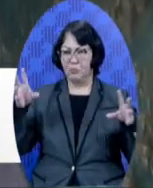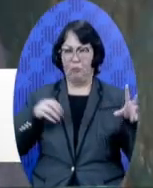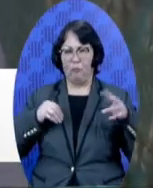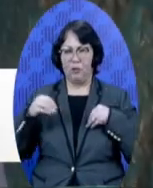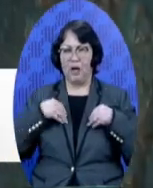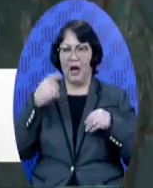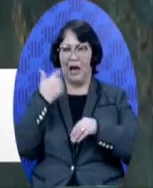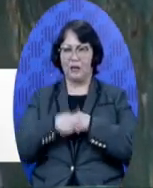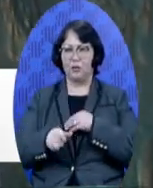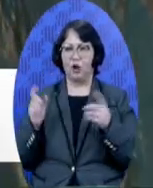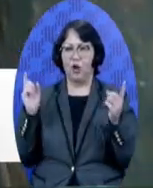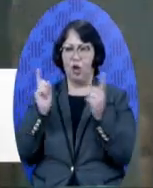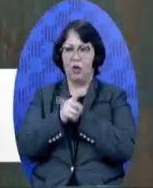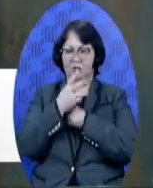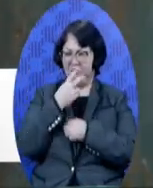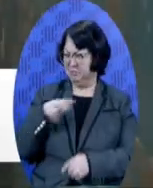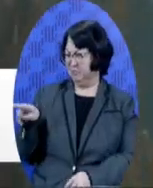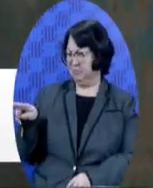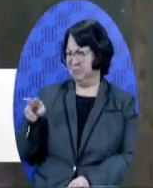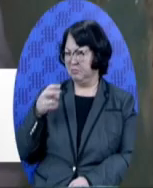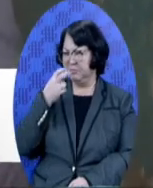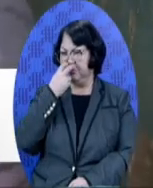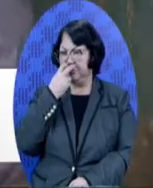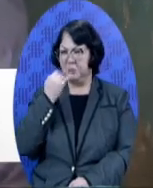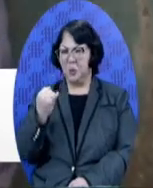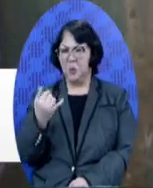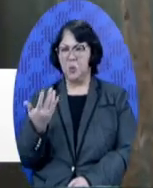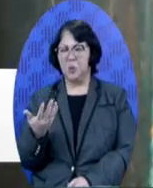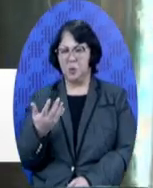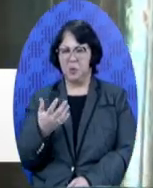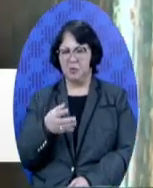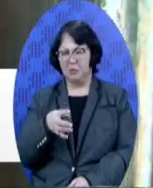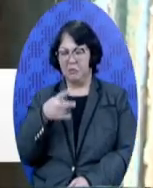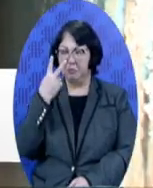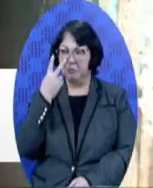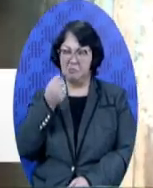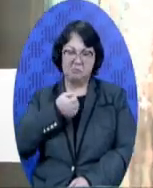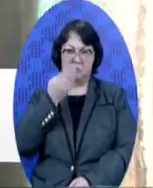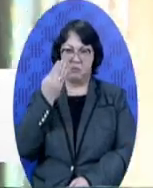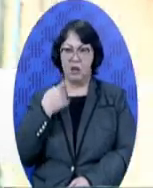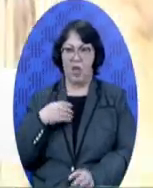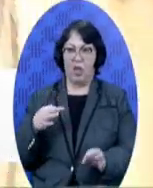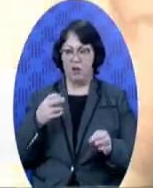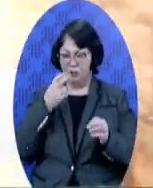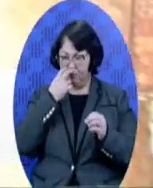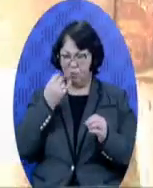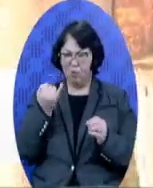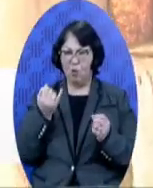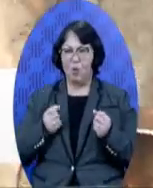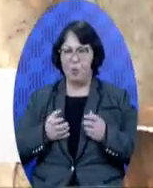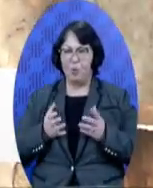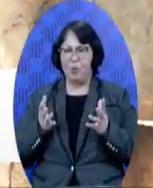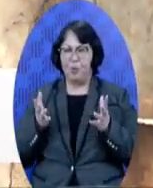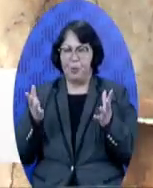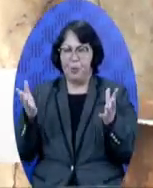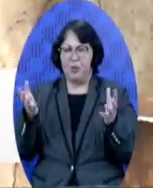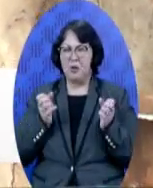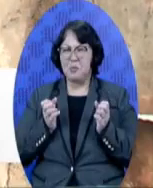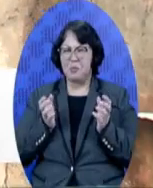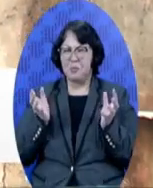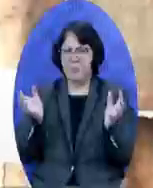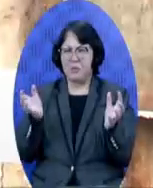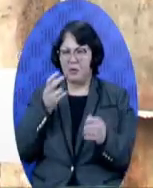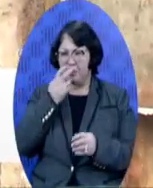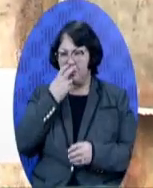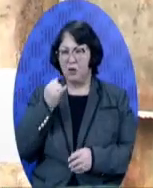байгаа чинь хүн амьтан зүгээр ингээл нэг том эргэл том харддаг шүү дээ бид нарыг. Муха өнөр үнэртдэл байх л да одоо бодоход бол цагаан сар болохоор одоо